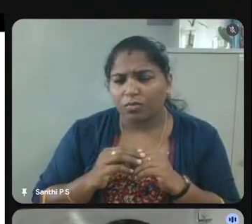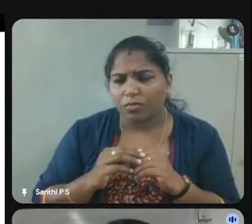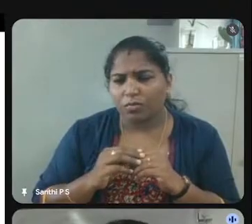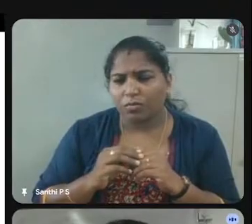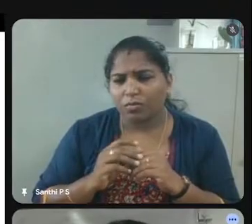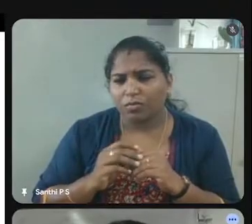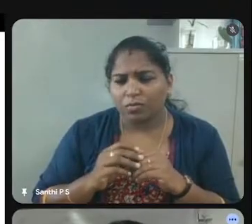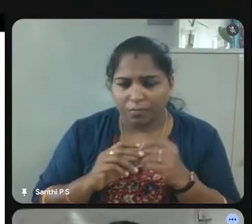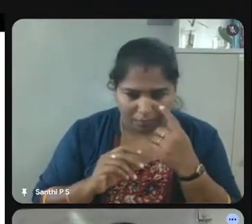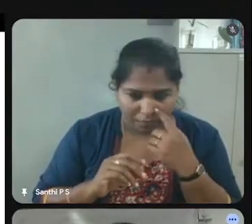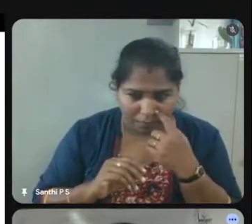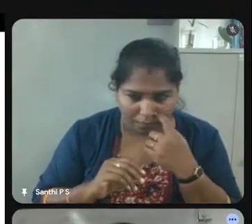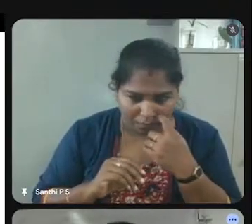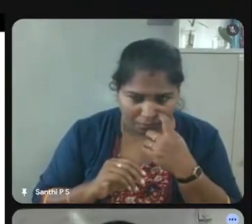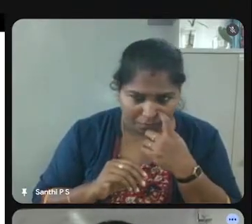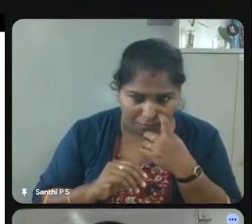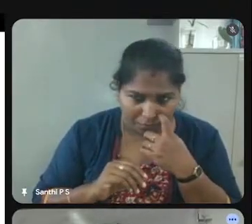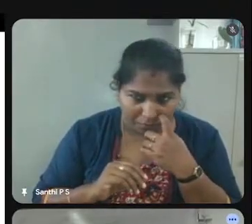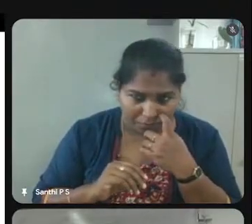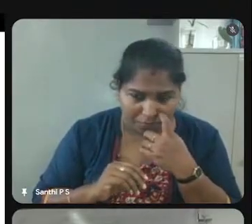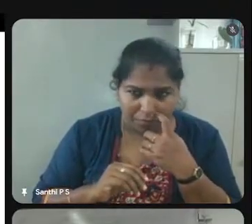ജീന സംസാരിച്ചോളൂ.